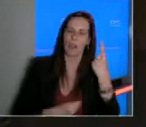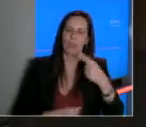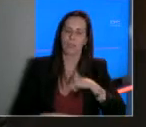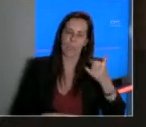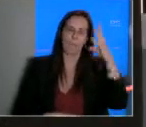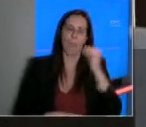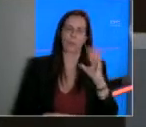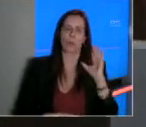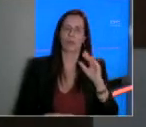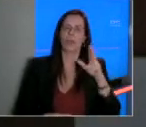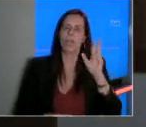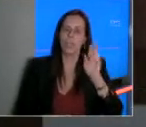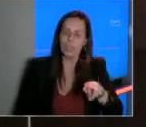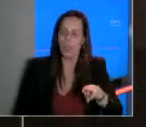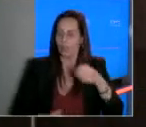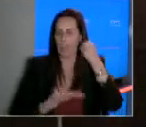אני מבסוטה,